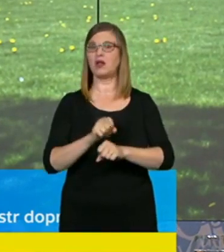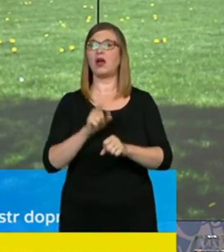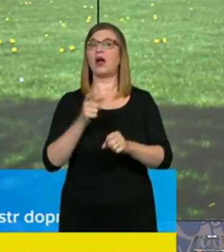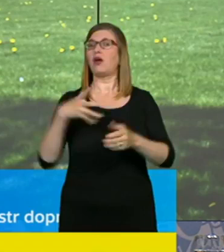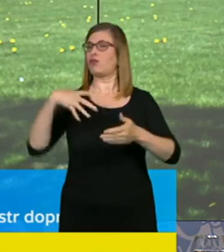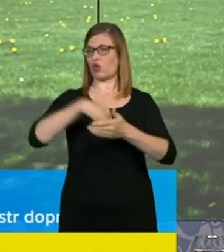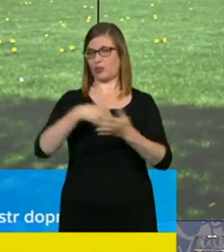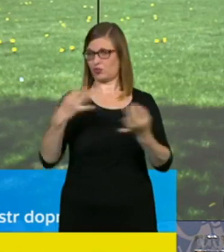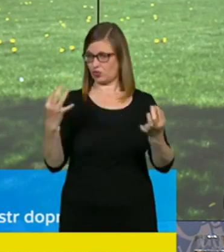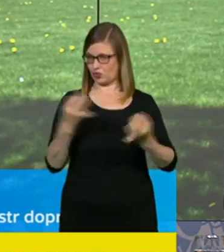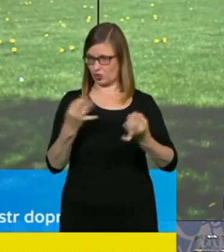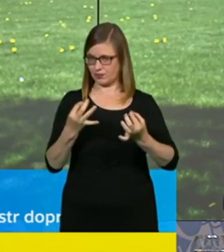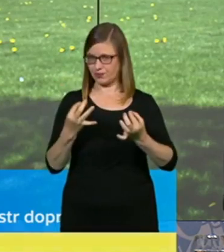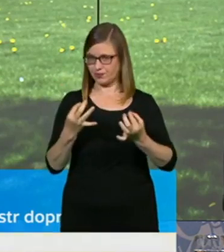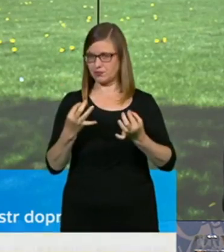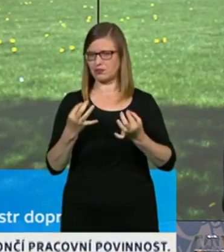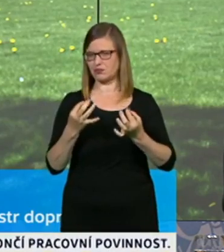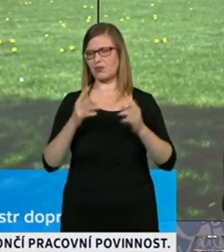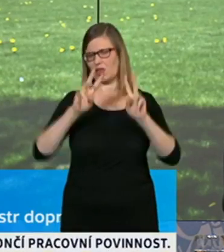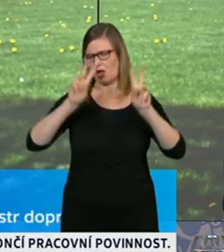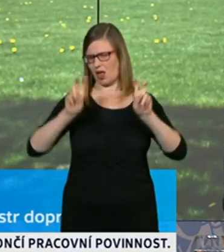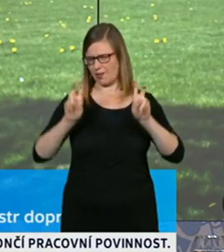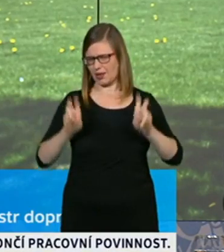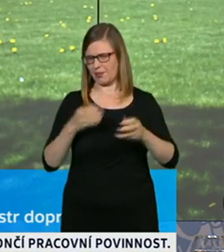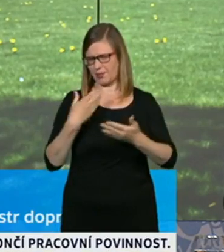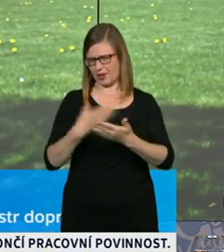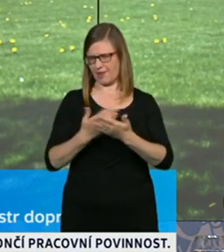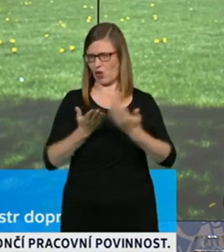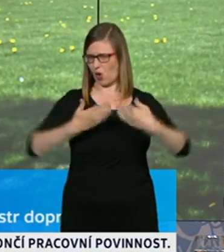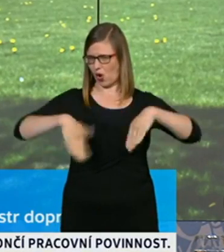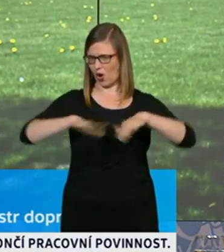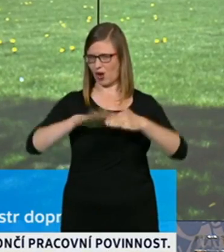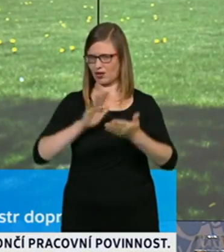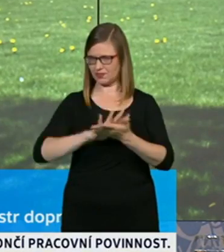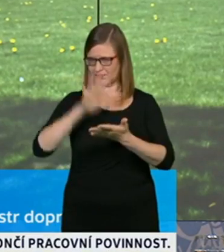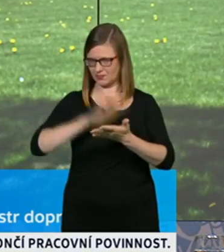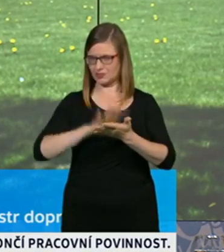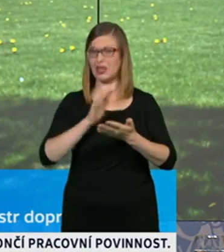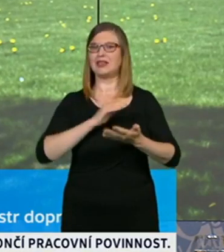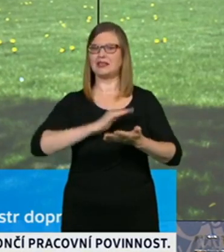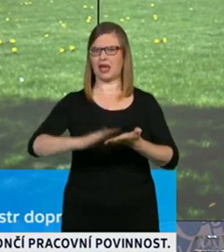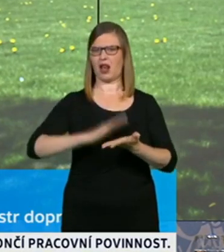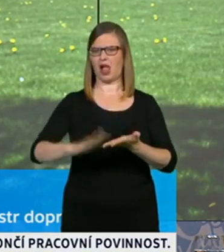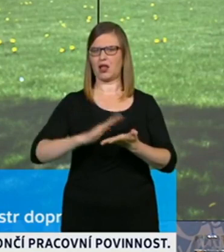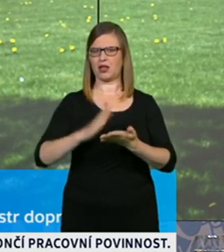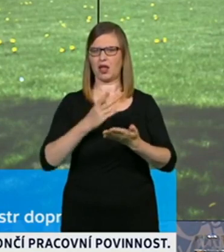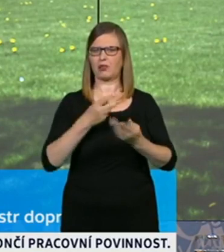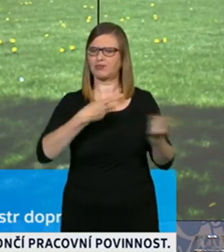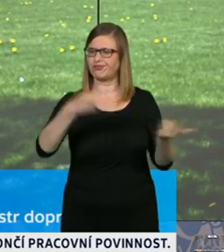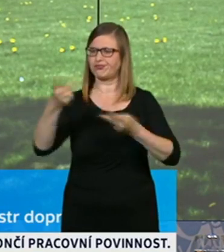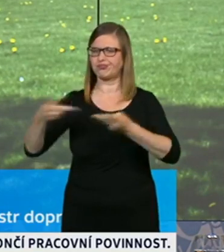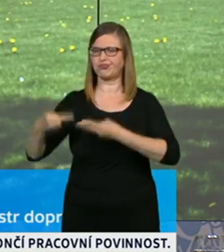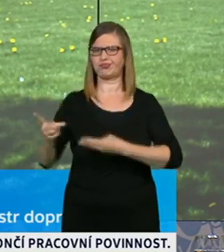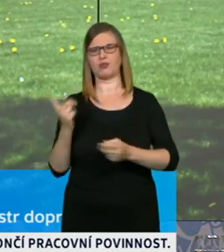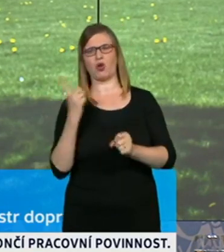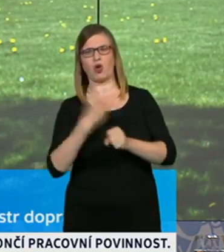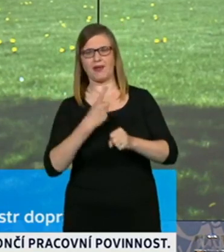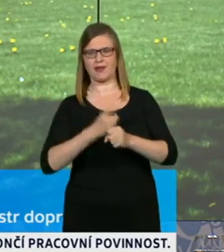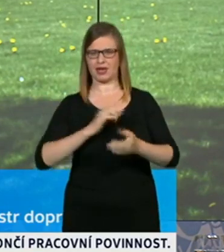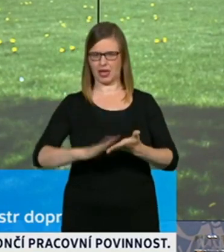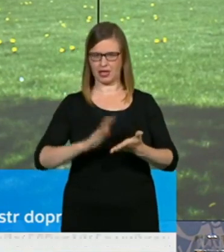že by se mělo jednat o zrychlení zejména v oblastech následujících, a to je ověřování